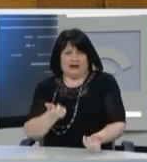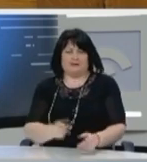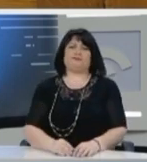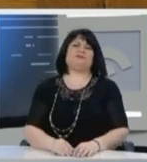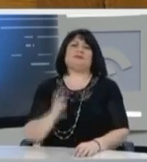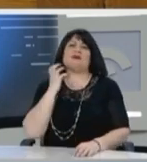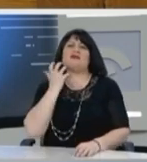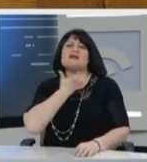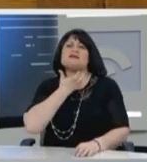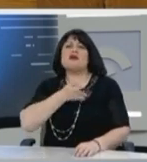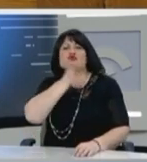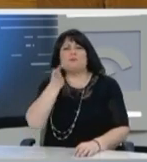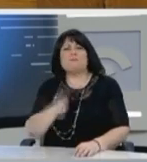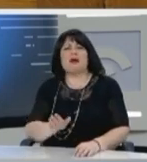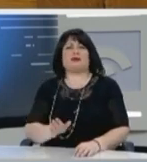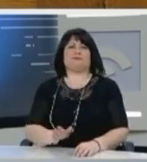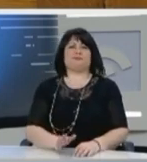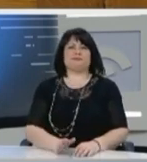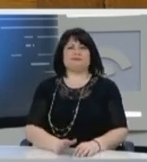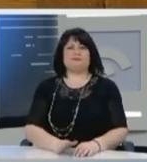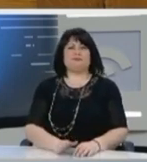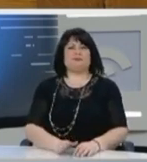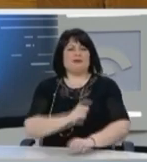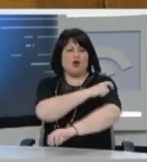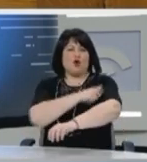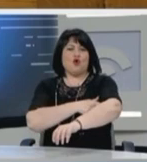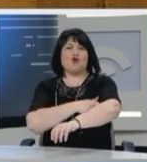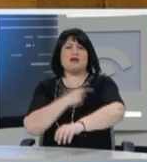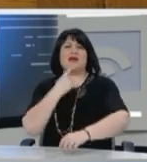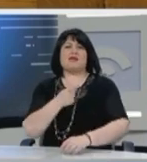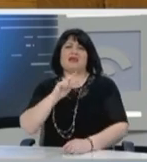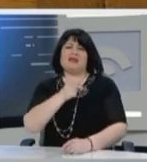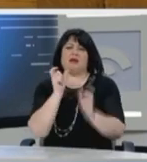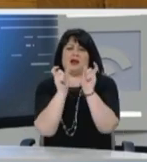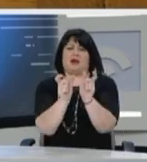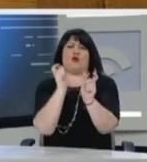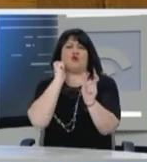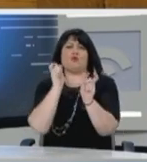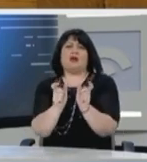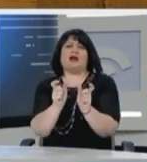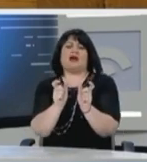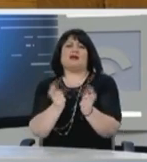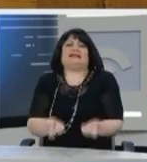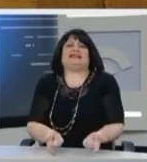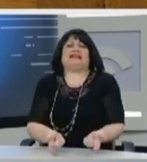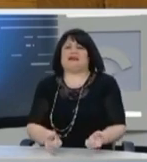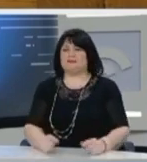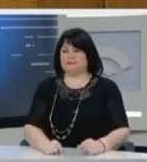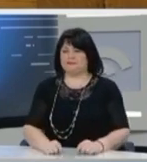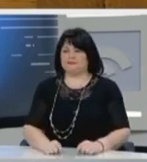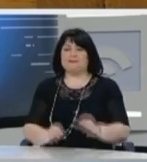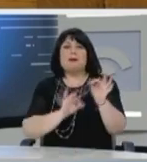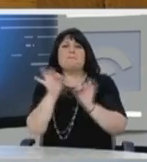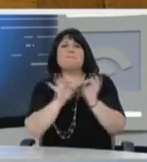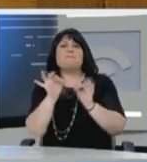Ο Βενιζέλος είναι ψέμα ότι πήγε ο Βαγγέλης στα Ηνωμένα Έθνη και είπε σύνθετη ονομασία? Άρα τι βρέθηκε, η Μακεδονία